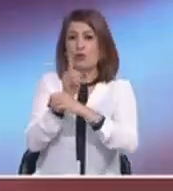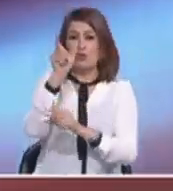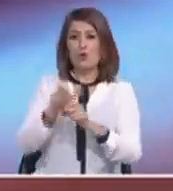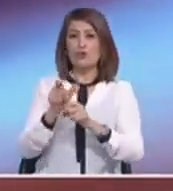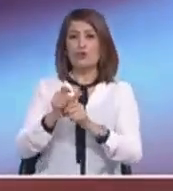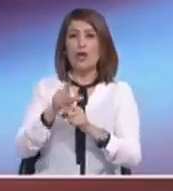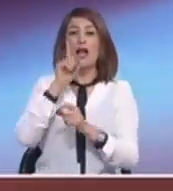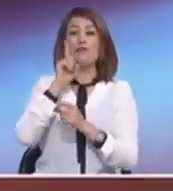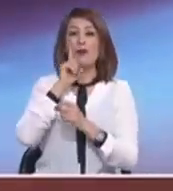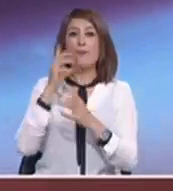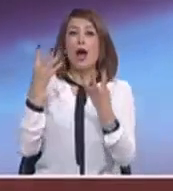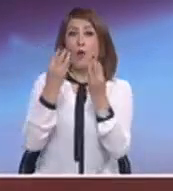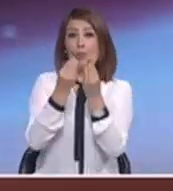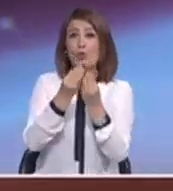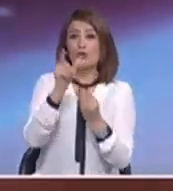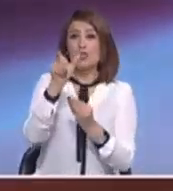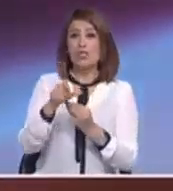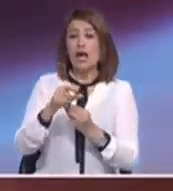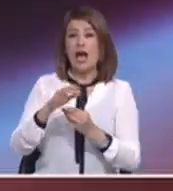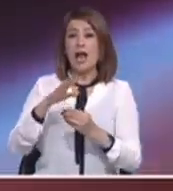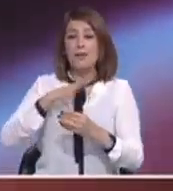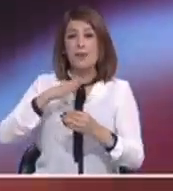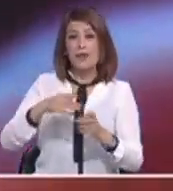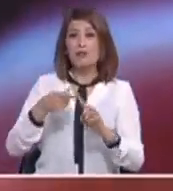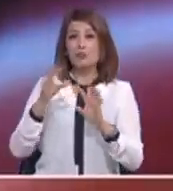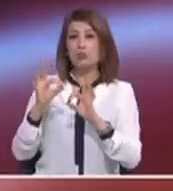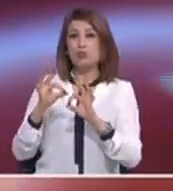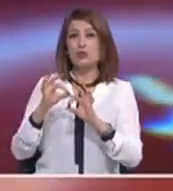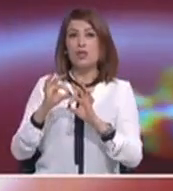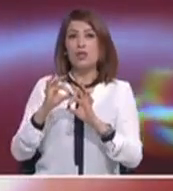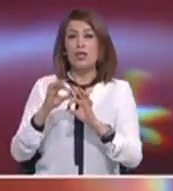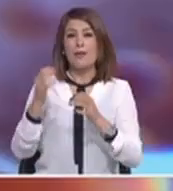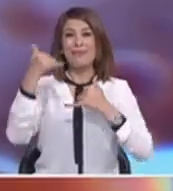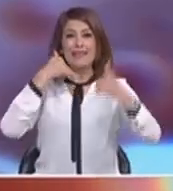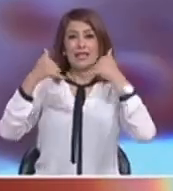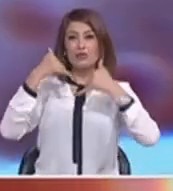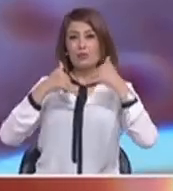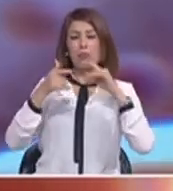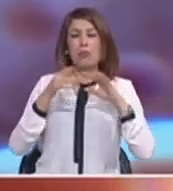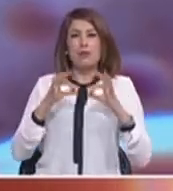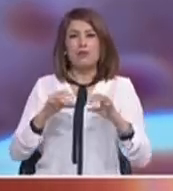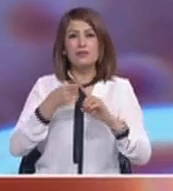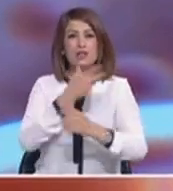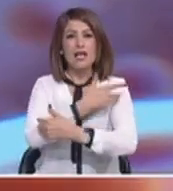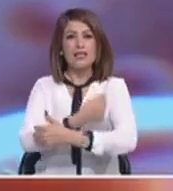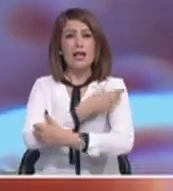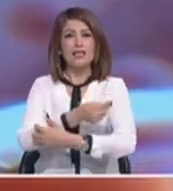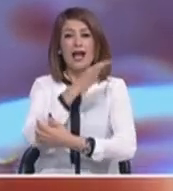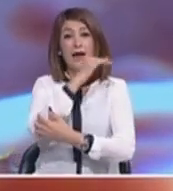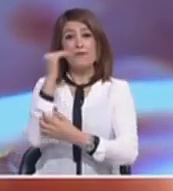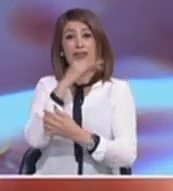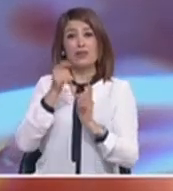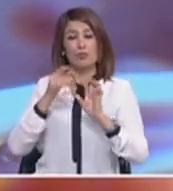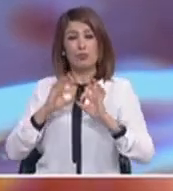خليها تروح بانتظار التحليل التحليل السريعه مش تحل